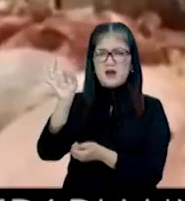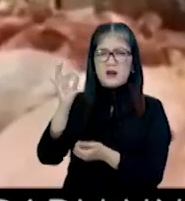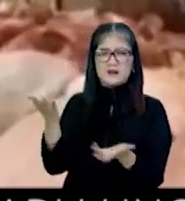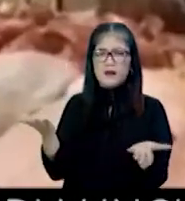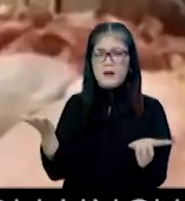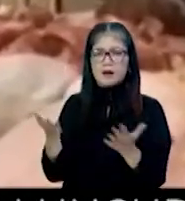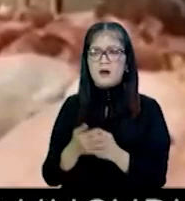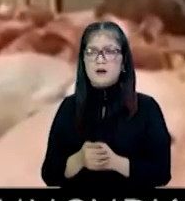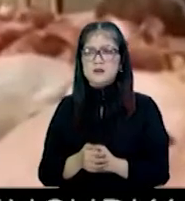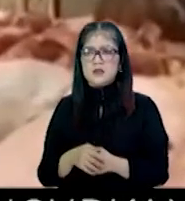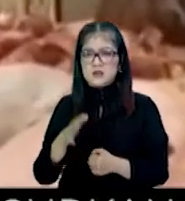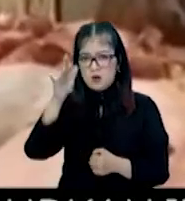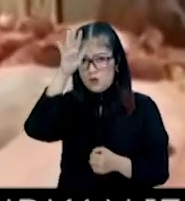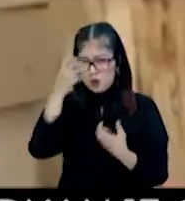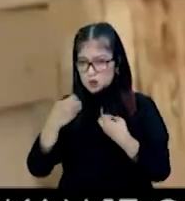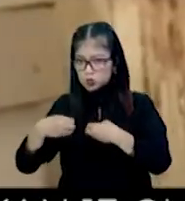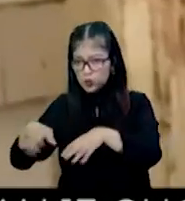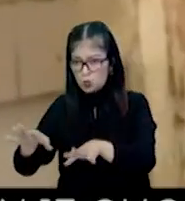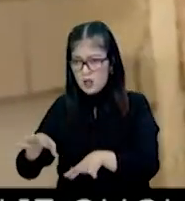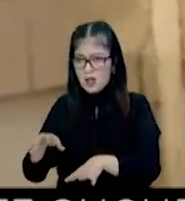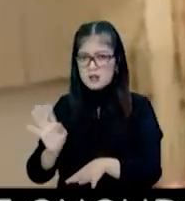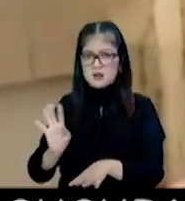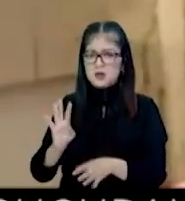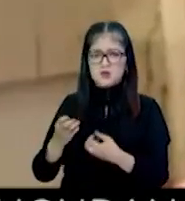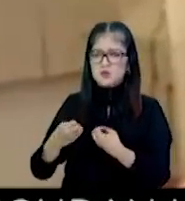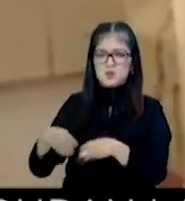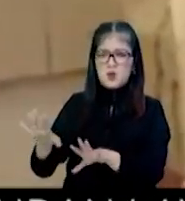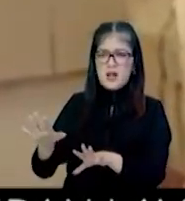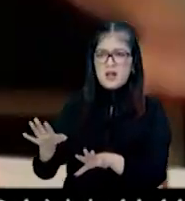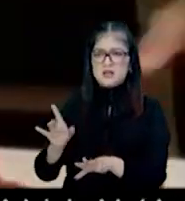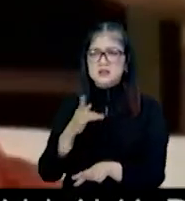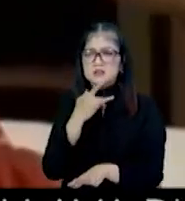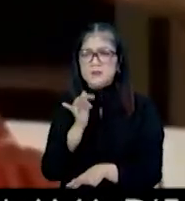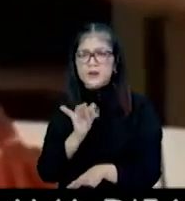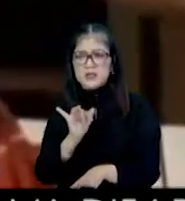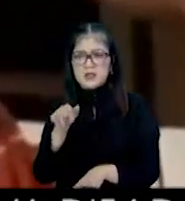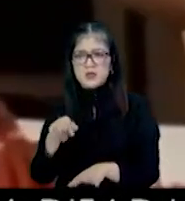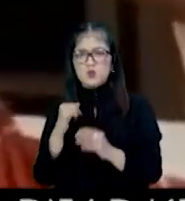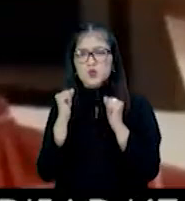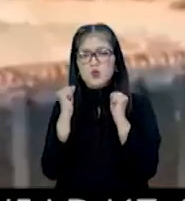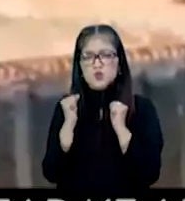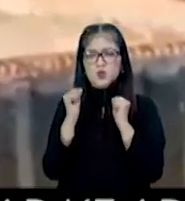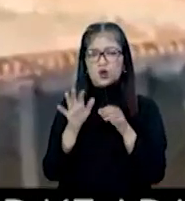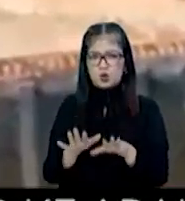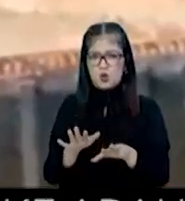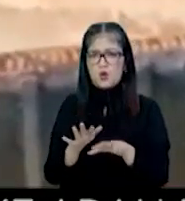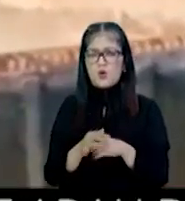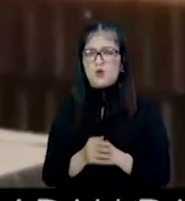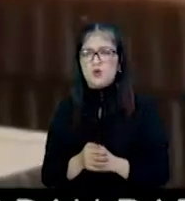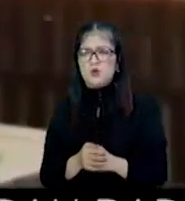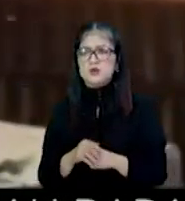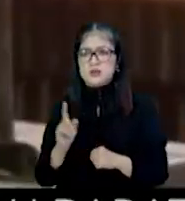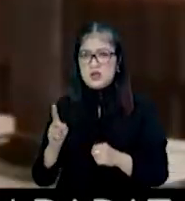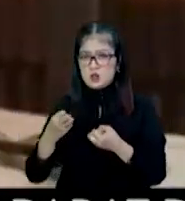Sebagian pedagang bahkan memilih tidak berjualan dan hanya duduk santai di dalam kios. Para pedagang mengeluh kenaikan harga daging